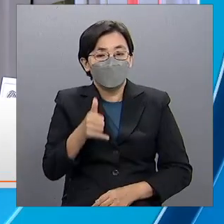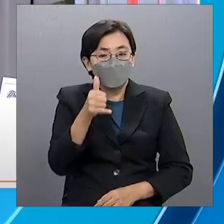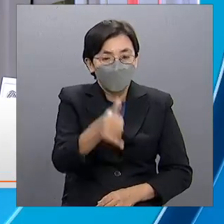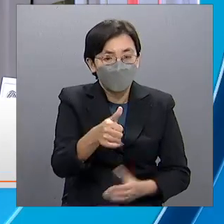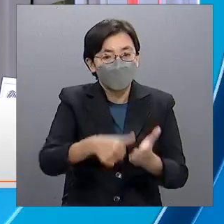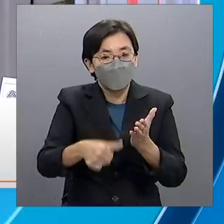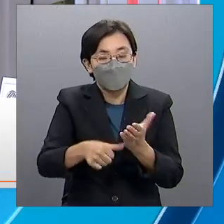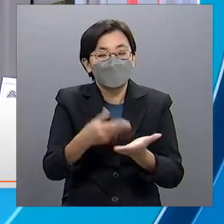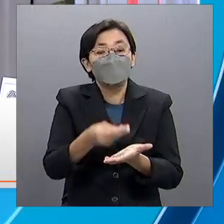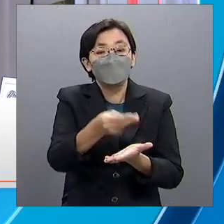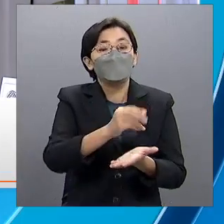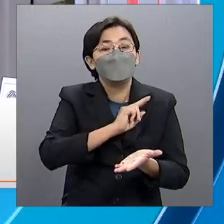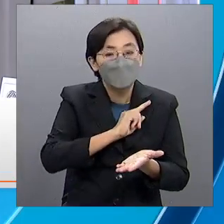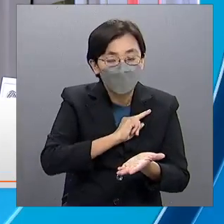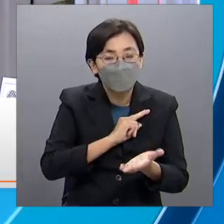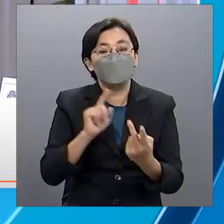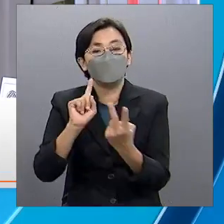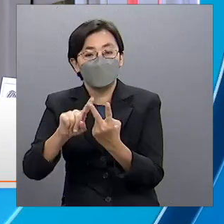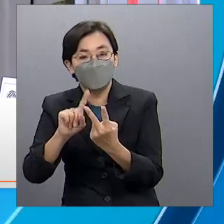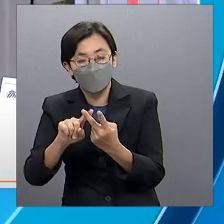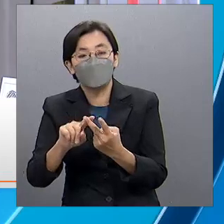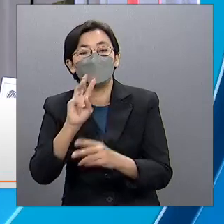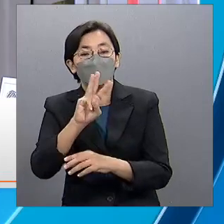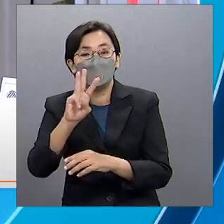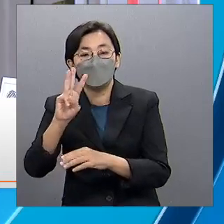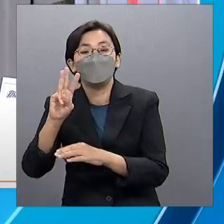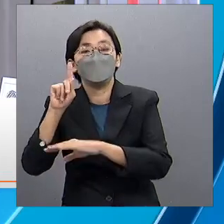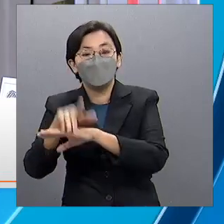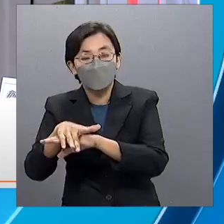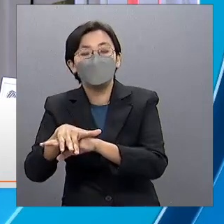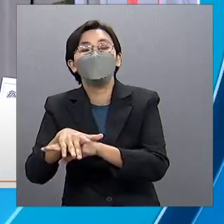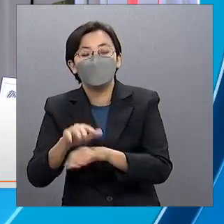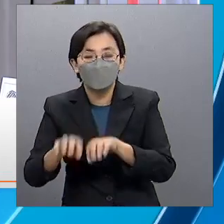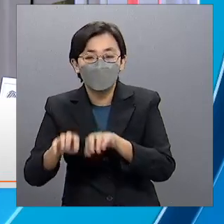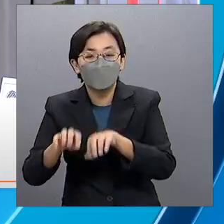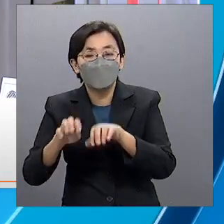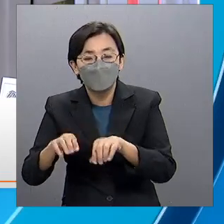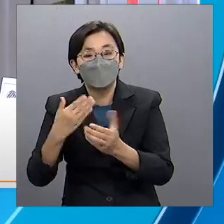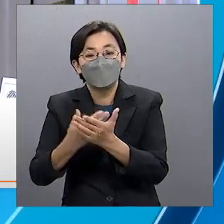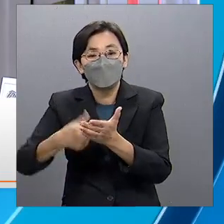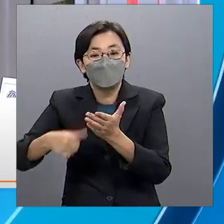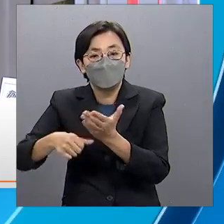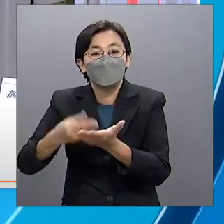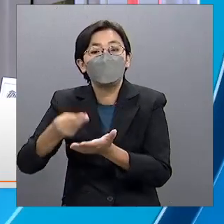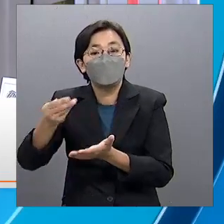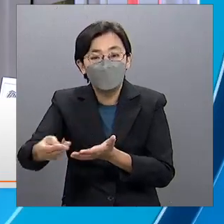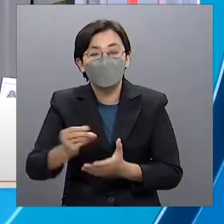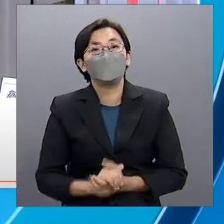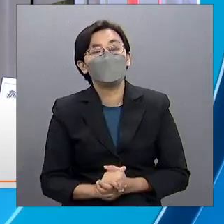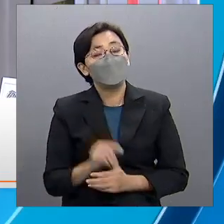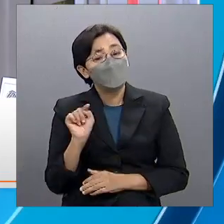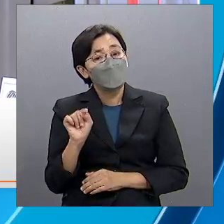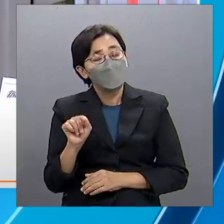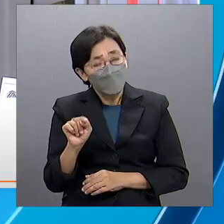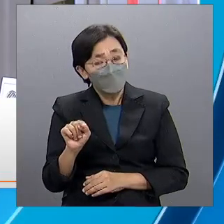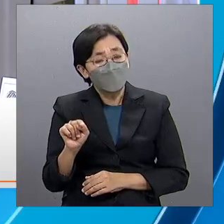นี่ยก็ต้องยื่นออนไลน์ผ่านอินเทอร์เน็ตทีนี้สรรพากรเองนั้นเนี่ยมีการจัดส่งเอกสารในทํานองนี้ให้กับประชาชนเพื่อเรียกเ